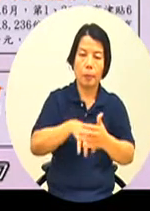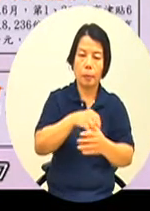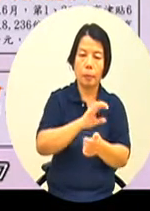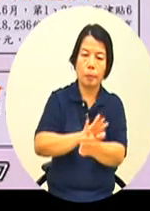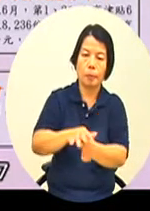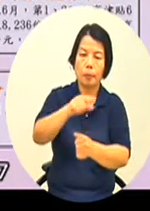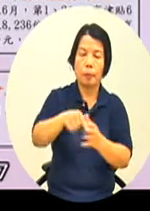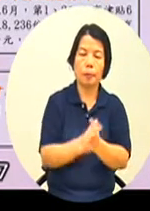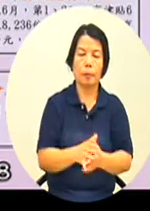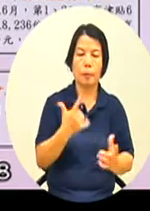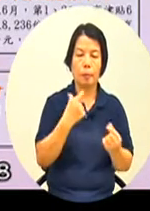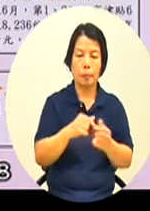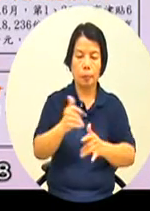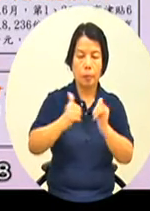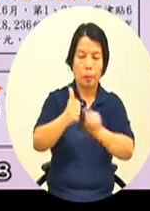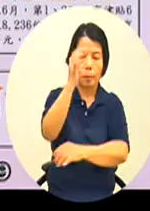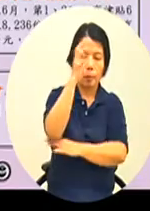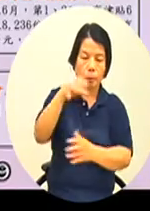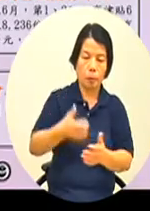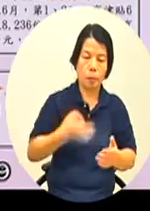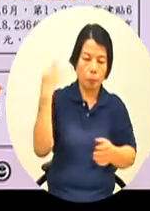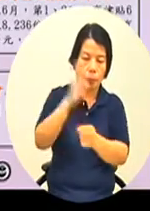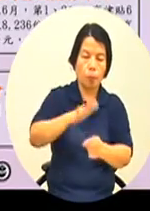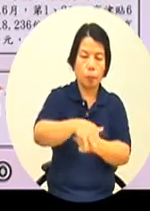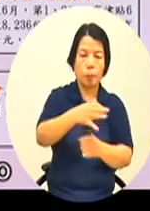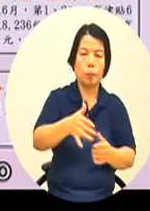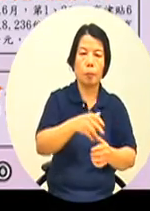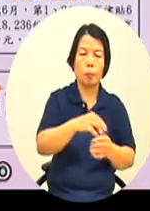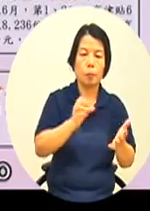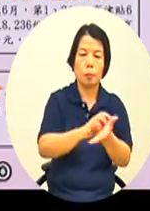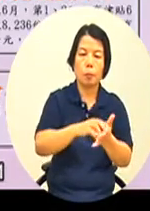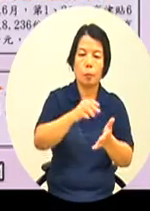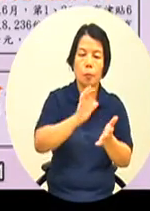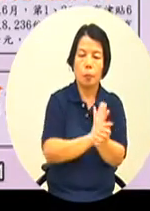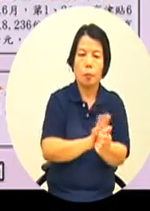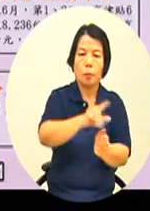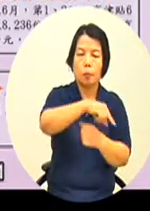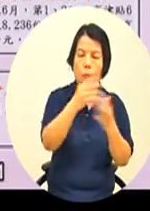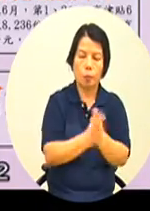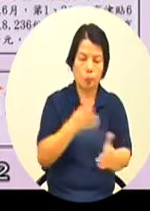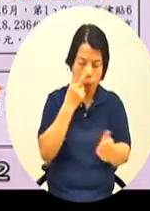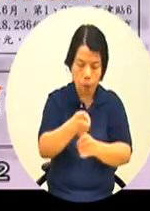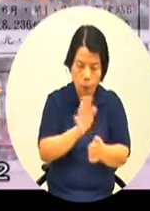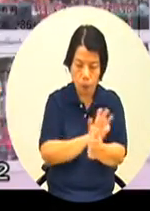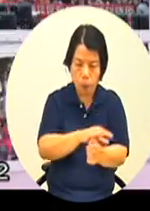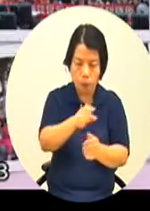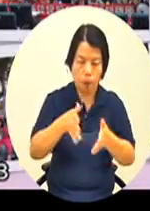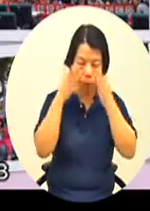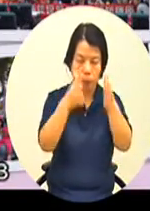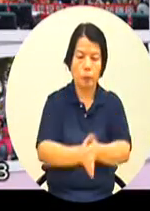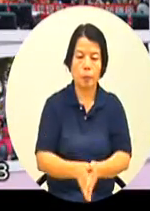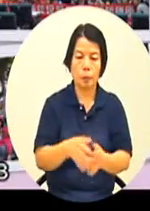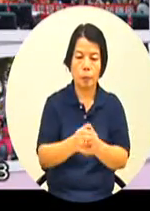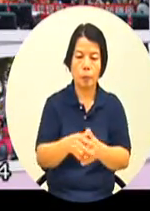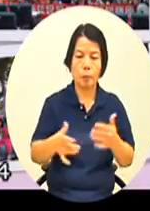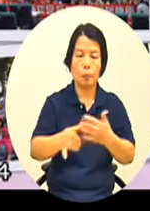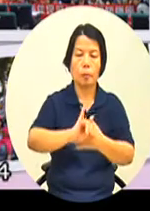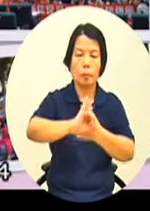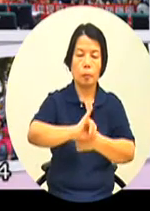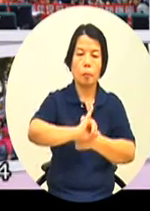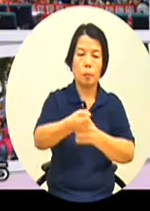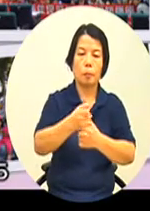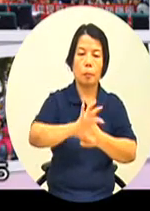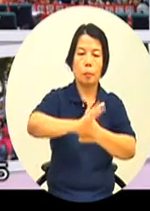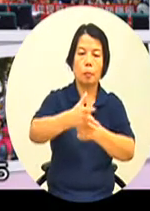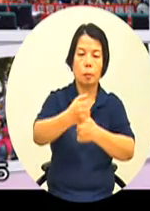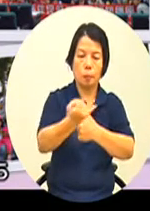服务，以及社会局本市小户长名册的访视的一个服务。那另外在针对新住民服务的部分，我们也